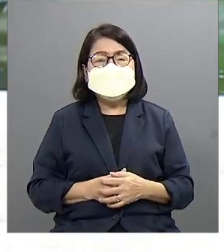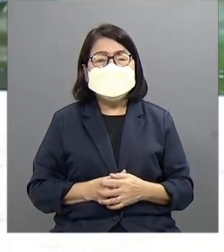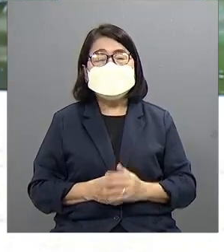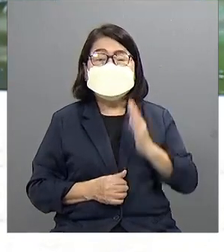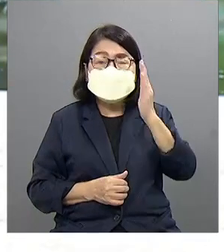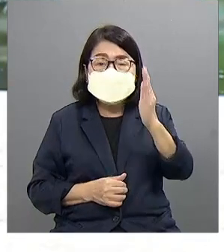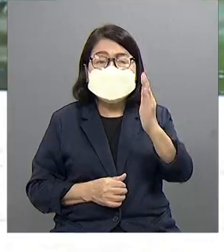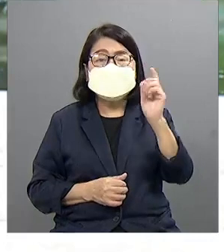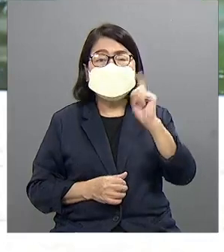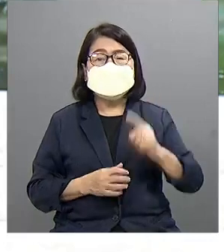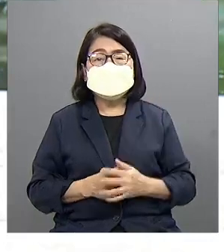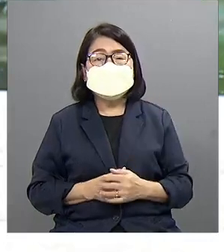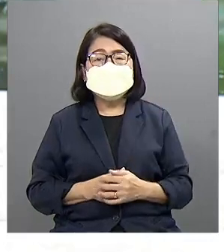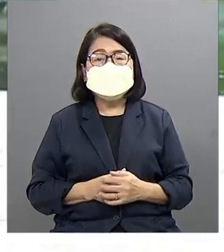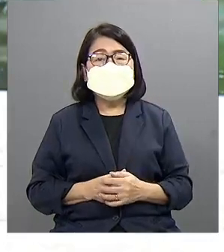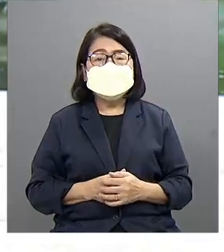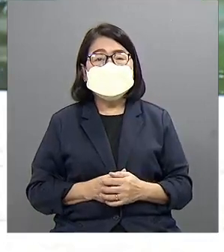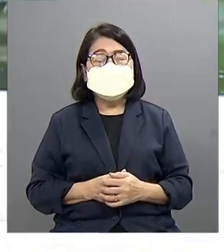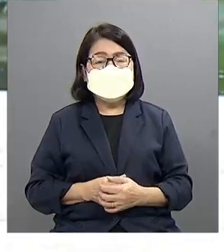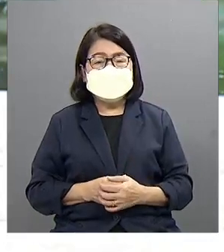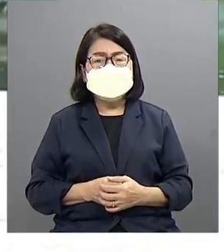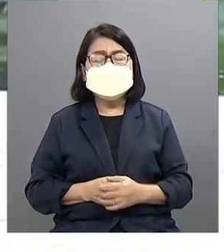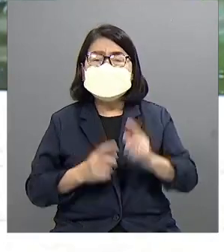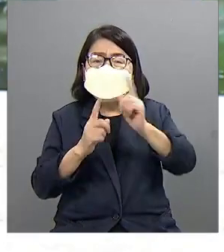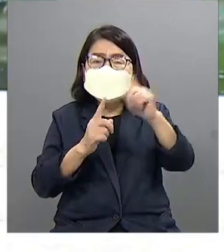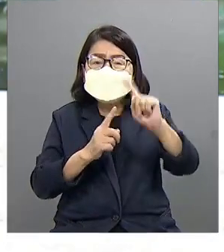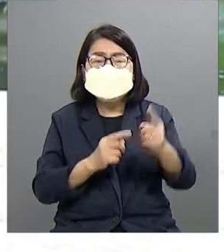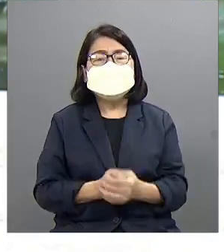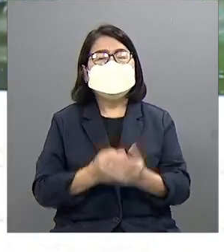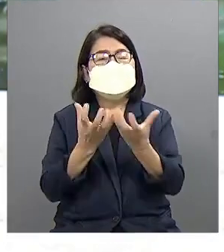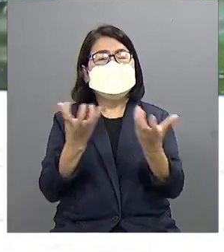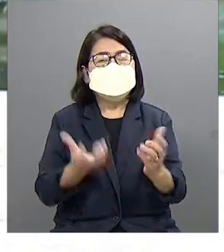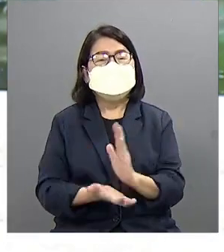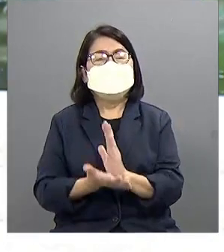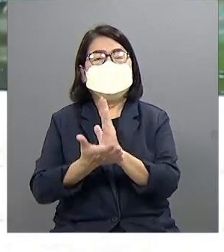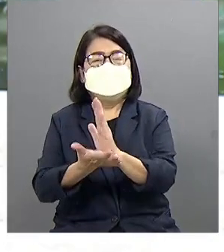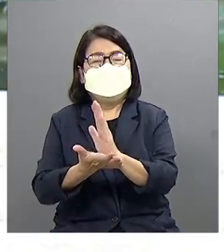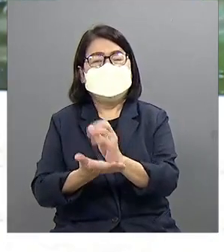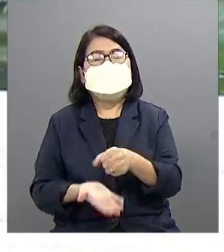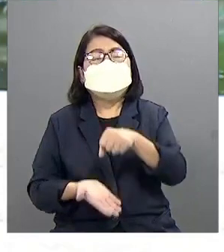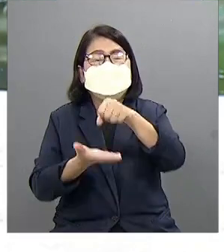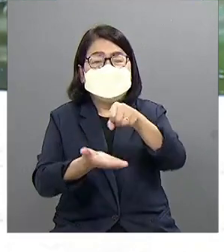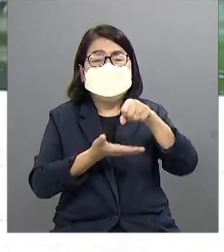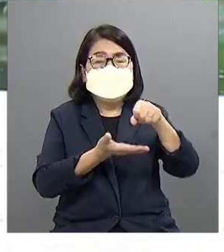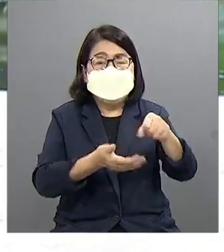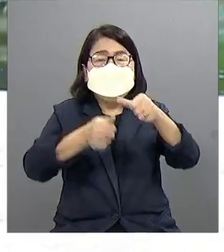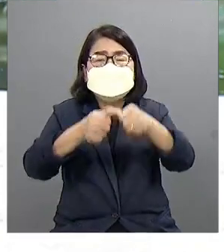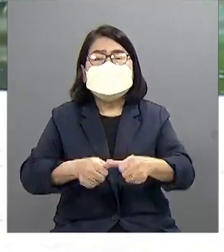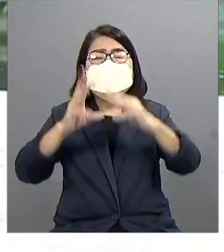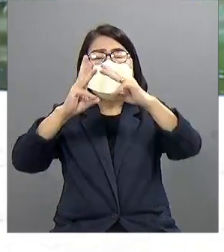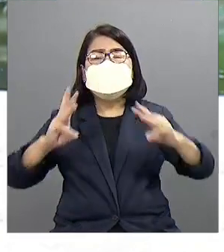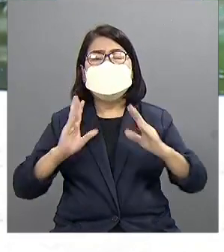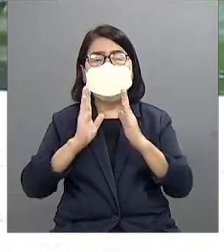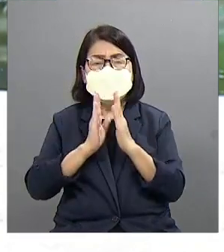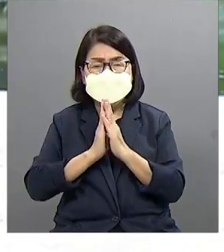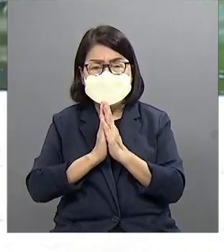ะเรามาไปมอบสิ่งของเพราะว่ามีวัดหนึ่งนะคะคือวัดบางม่วงอยู่อำเภอบางใหญ่จังหวั